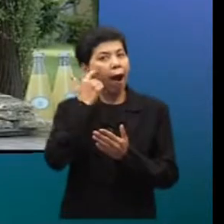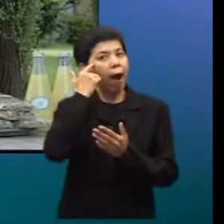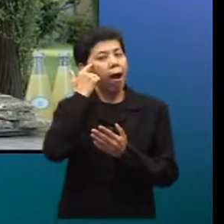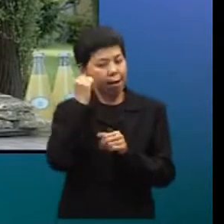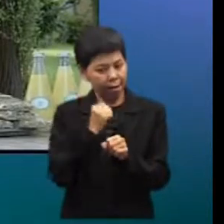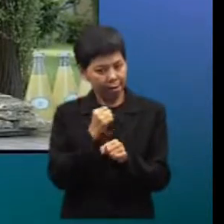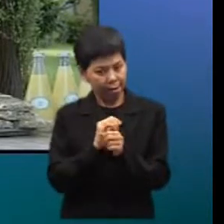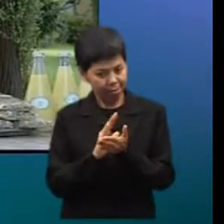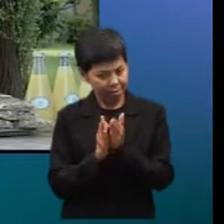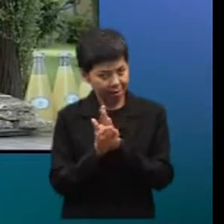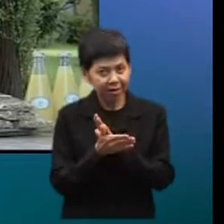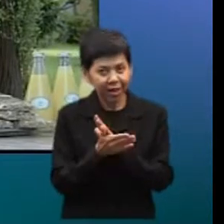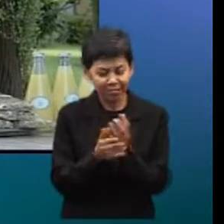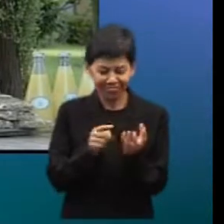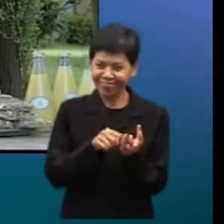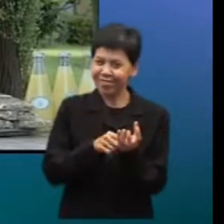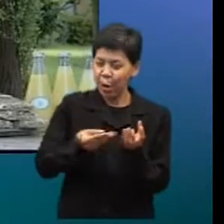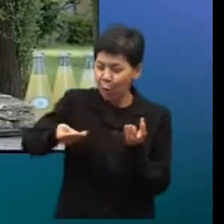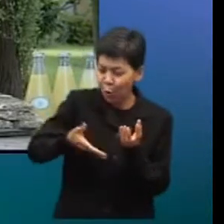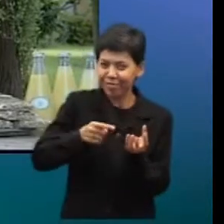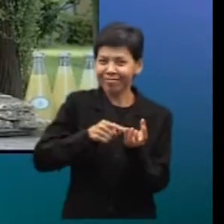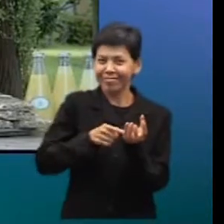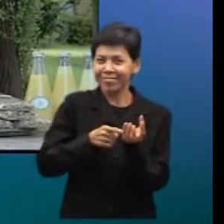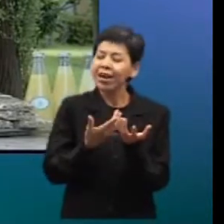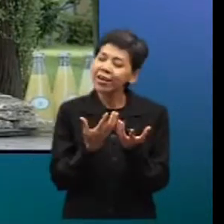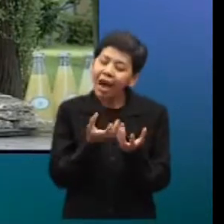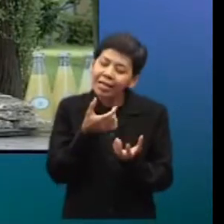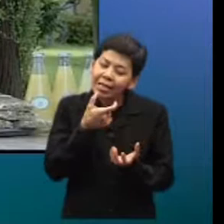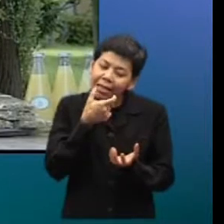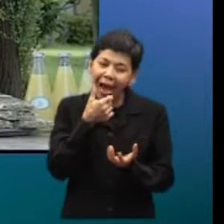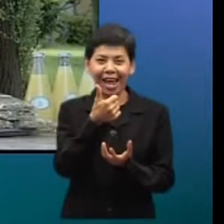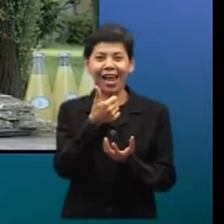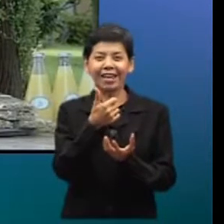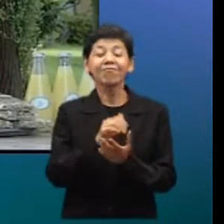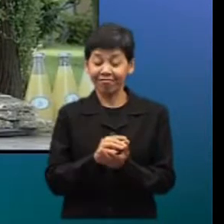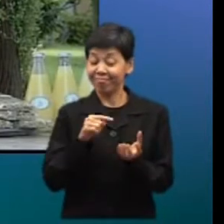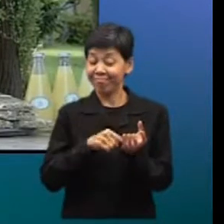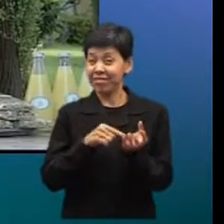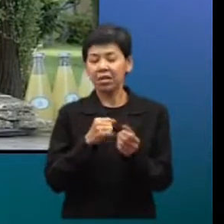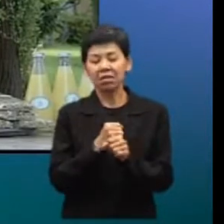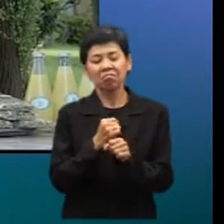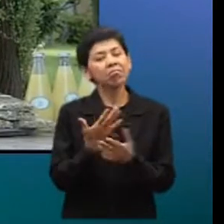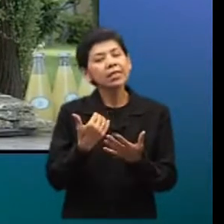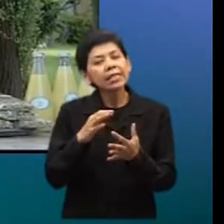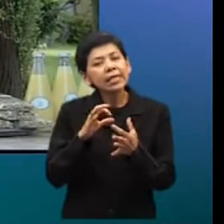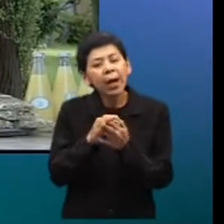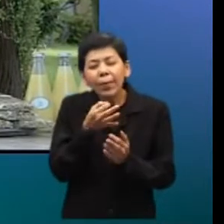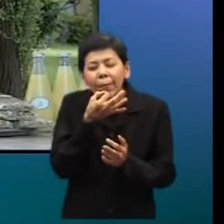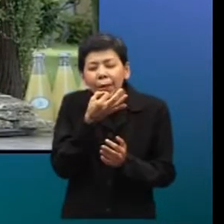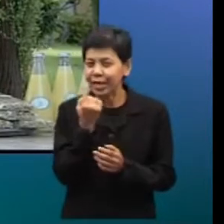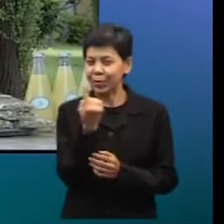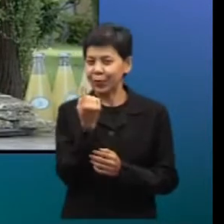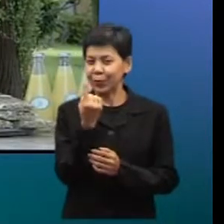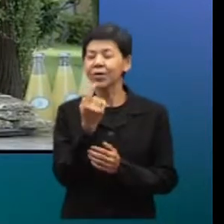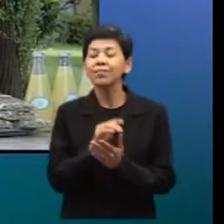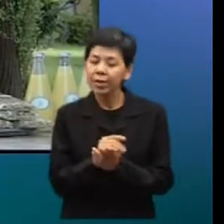ทำแปรรูปเป็นข้าวตังนะคะเป็นแผ่นหรืออาจจะเป็นแครกเกอร์ตัวนี้จะไม่ปรุงแต่งอะไรเลยก็ปรุงแต่งด้วยเกลือเหมือนกันน